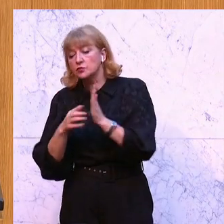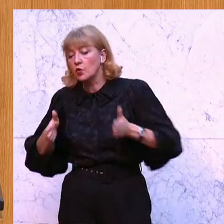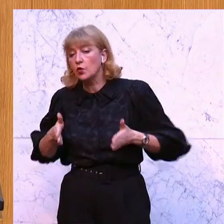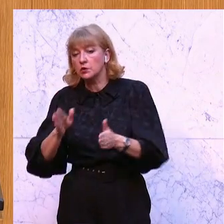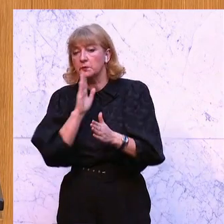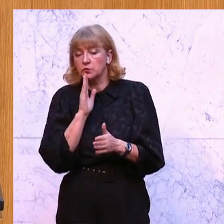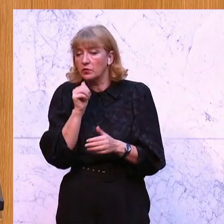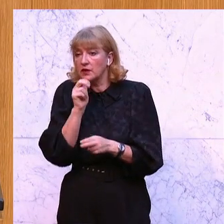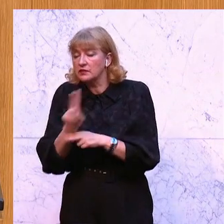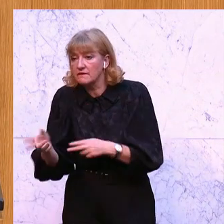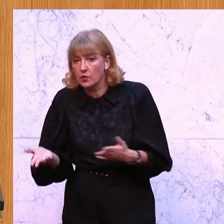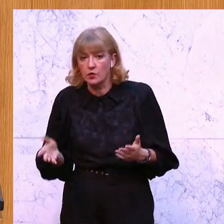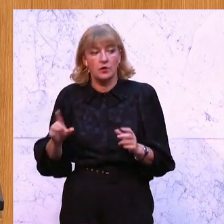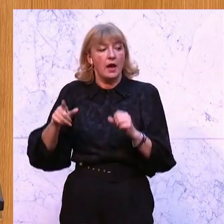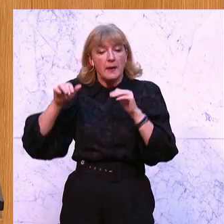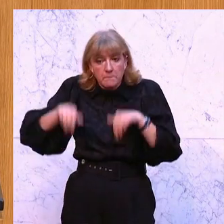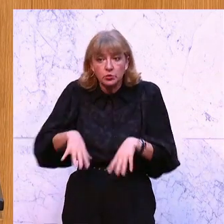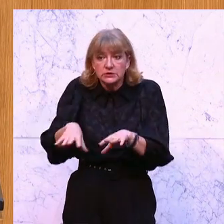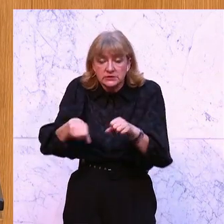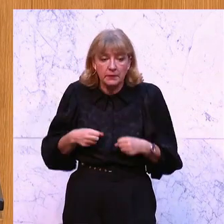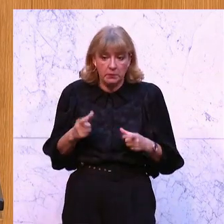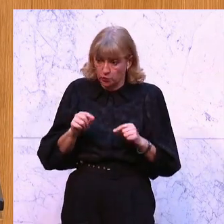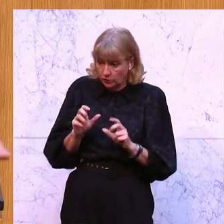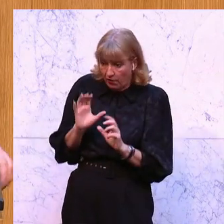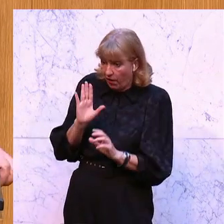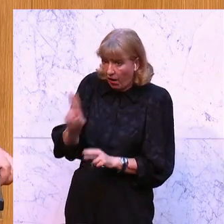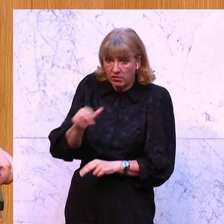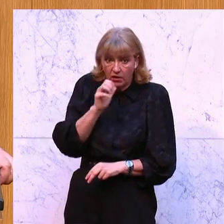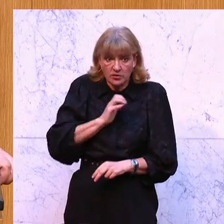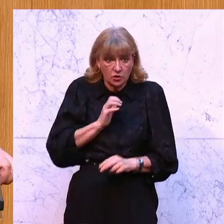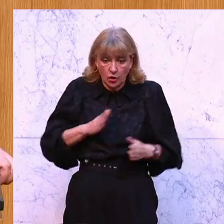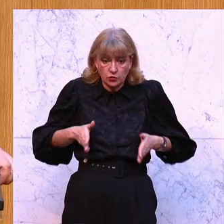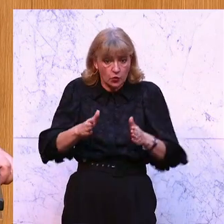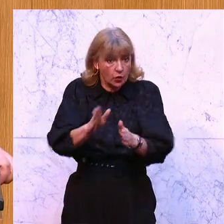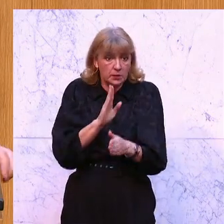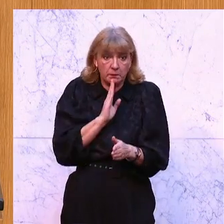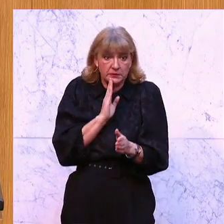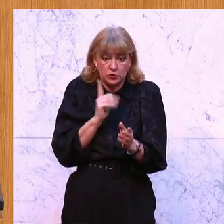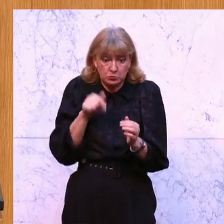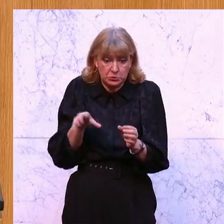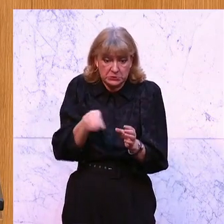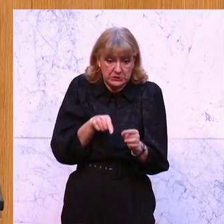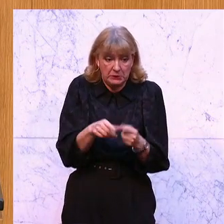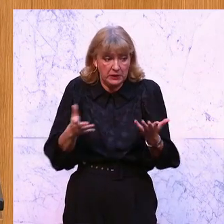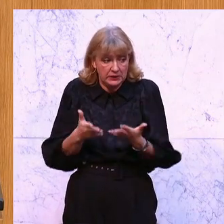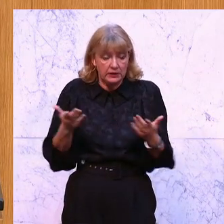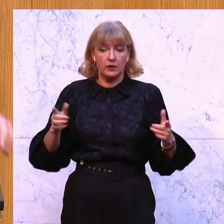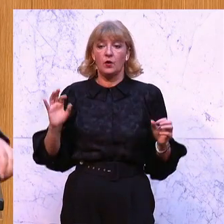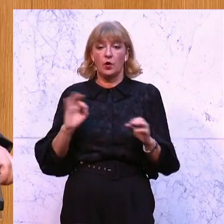Korridorpension erfüllen und die Korridorpension in Anspruch nehmen müssen. Das heißt, die keine Chance haben, der Korridorpension zu entkommen. Auch für